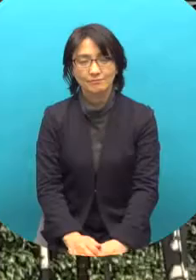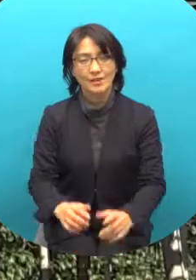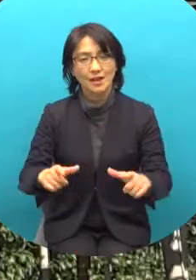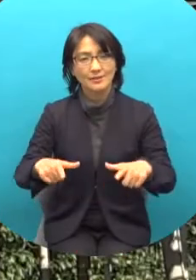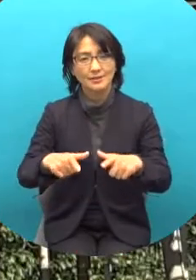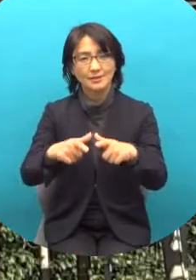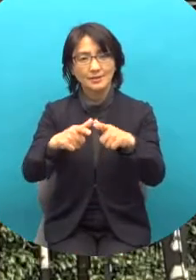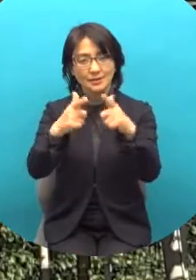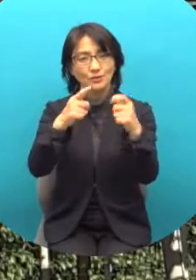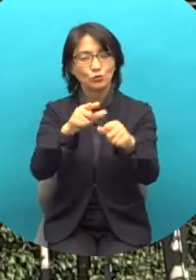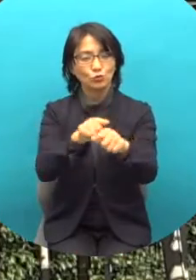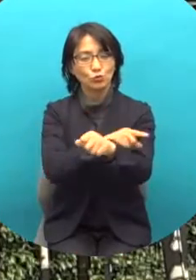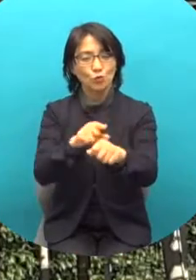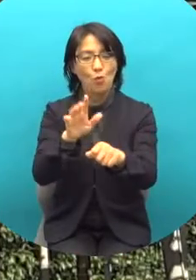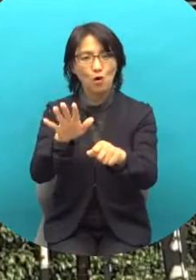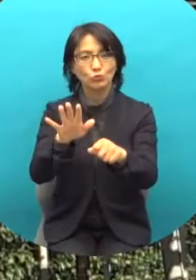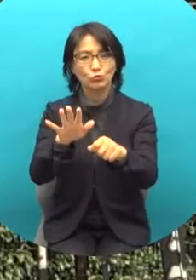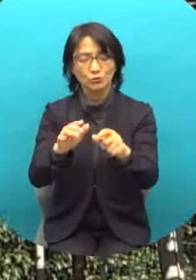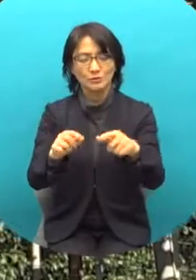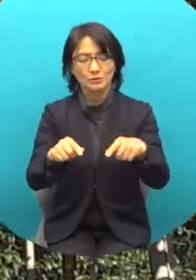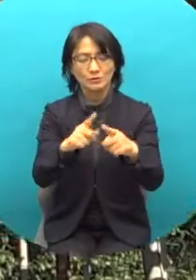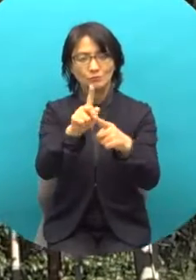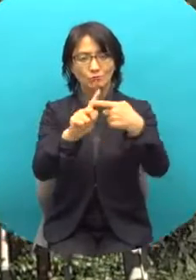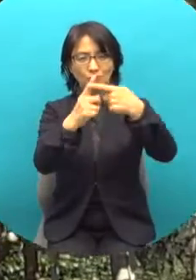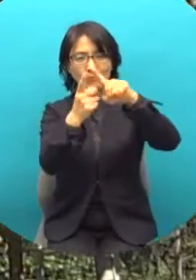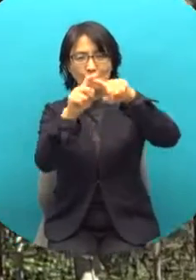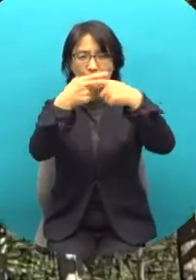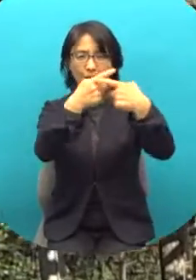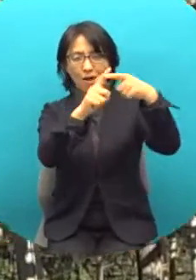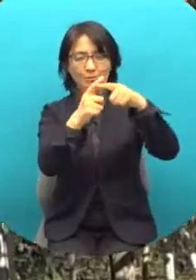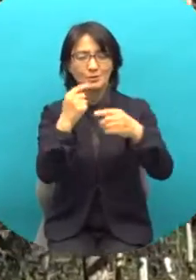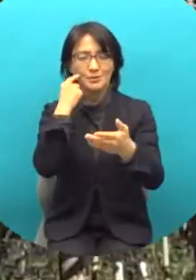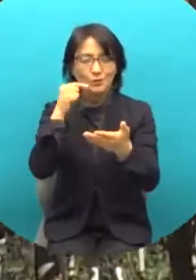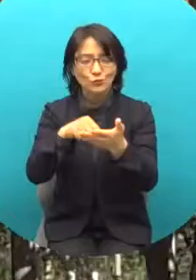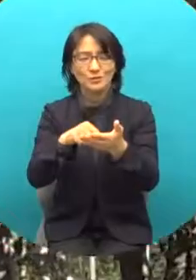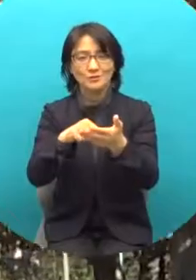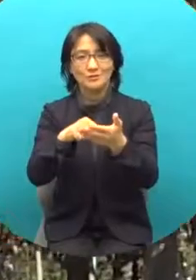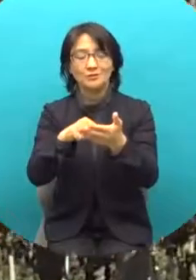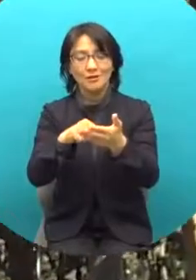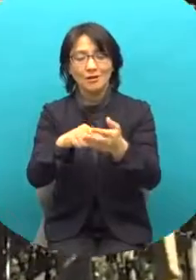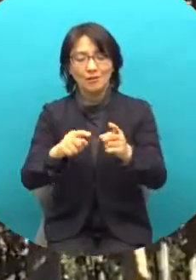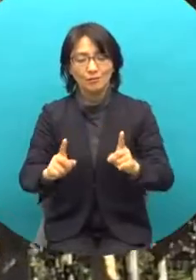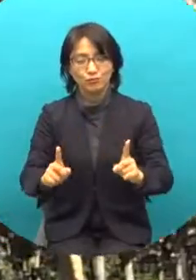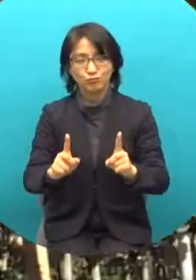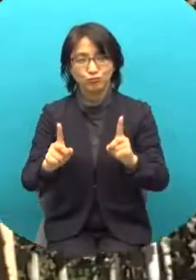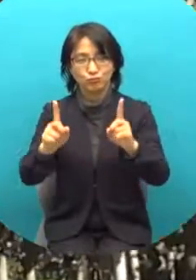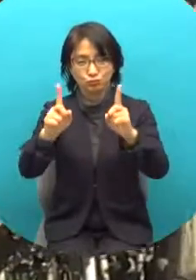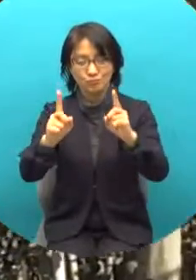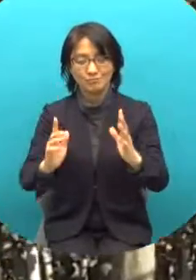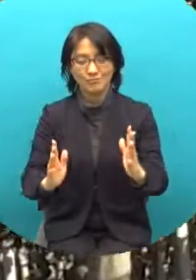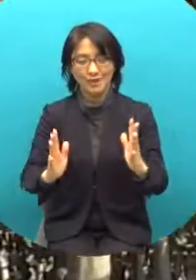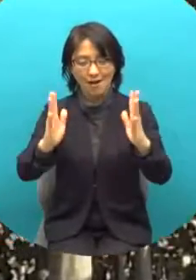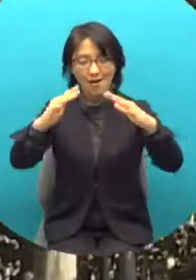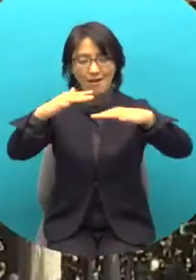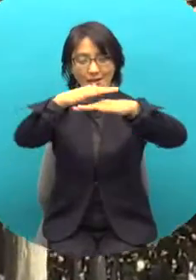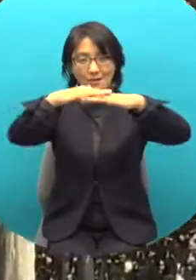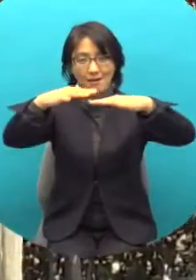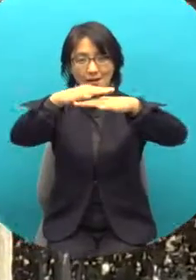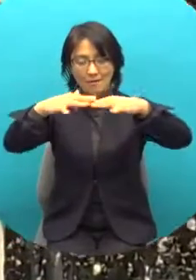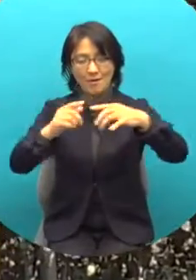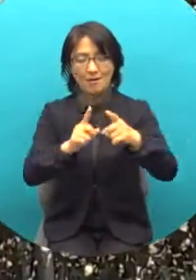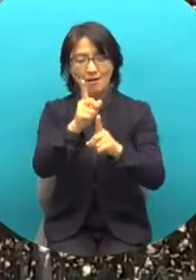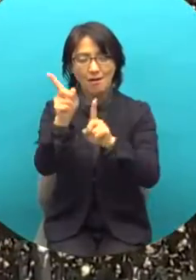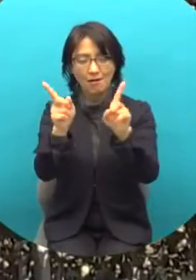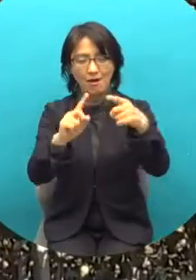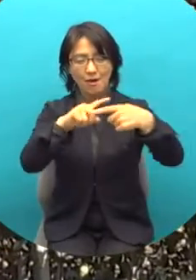キウイフルーツは絡みやすい性質を持った植物なので、このその年に伸びる、芯がです